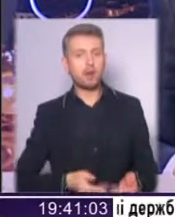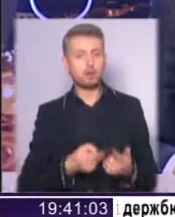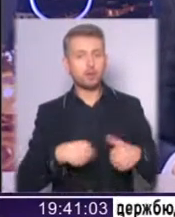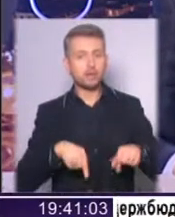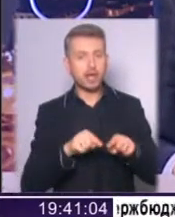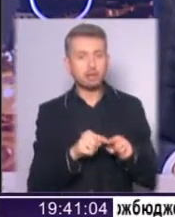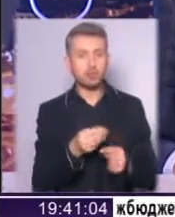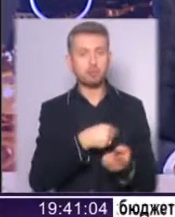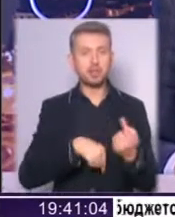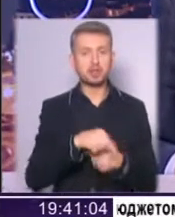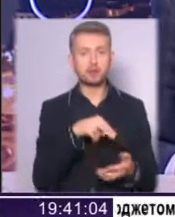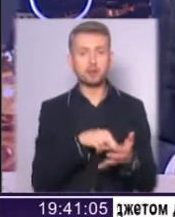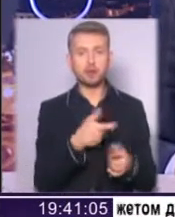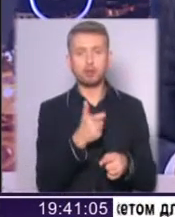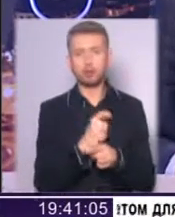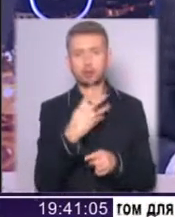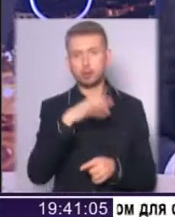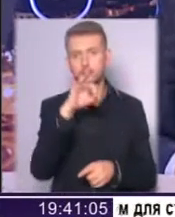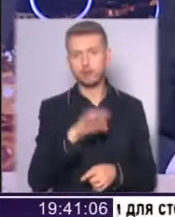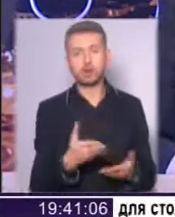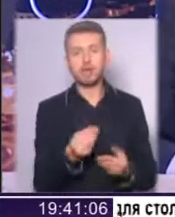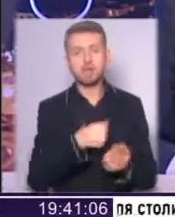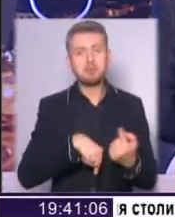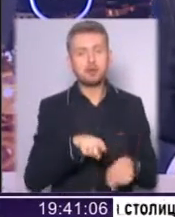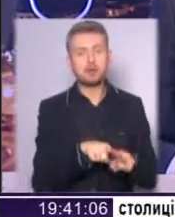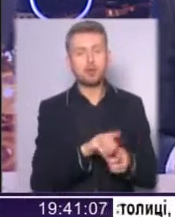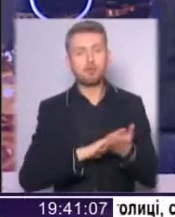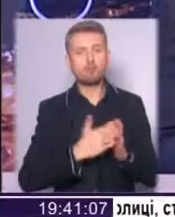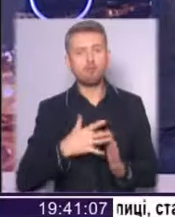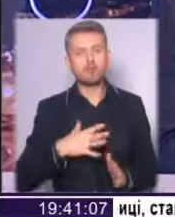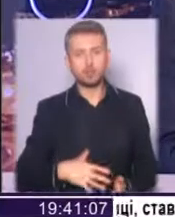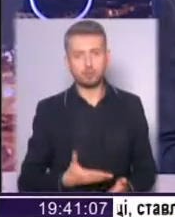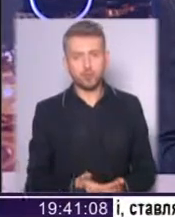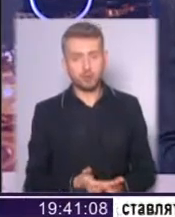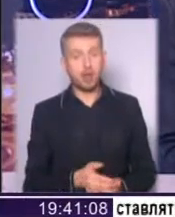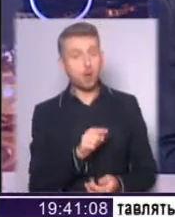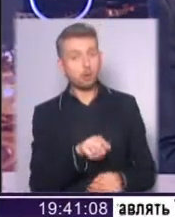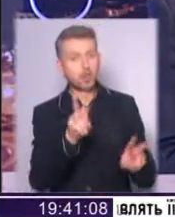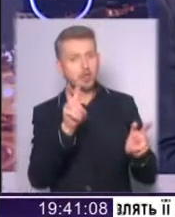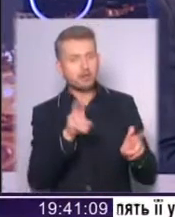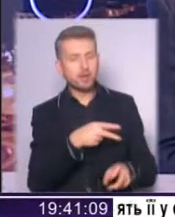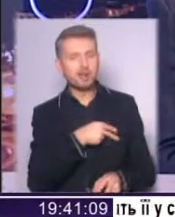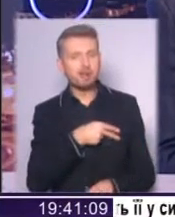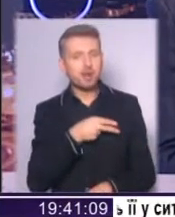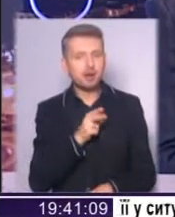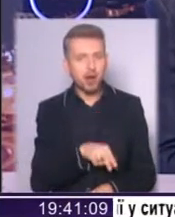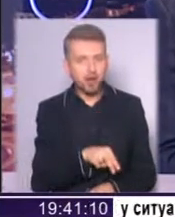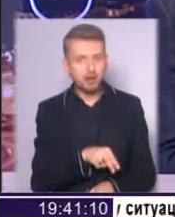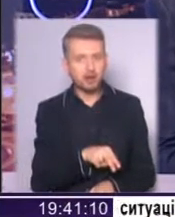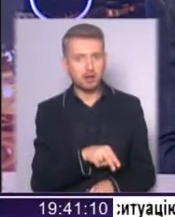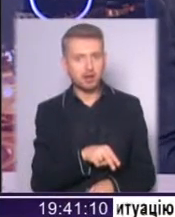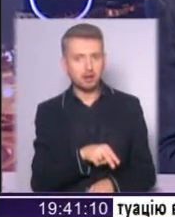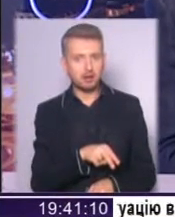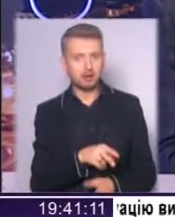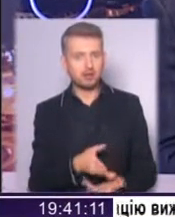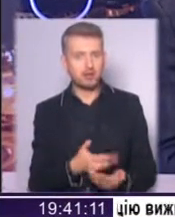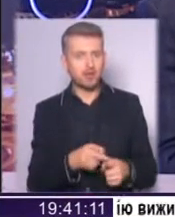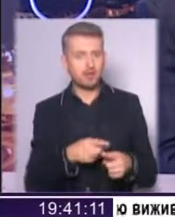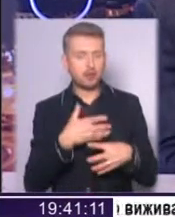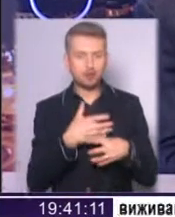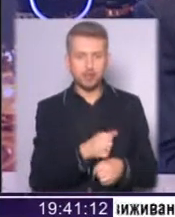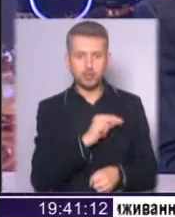діють, кошти не йдуть. Сьогодні а кредит... діяли колись? Були навіть період такий, що працювали. Якщо сьогодні Нацбанк 33% облікову ставку дає,